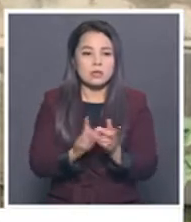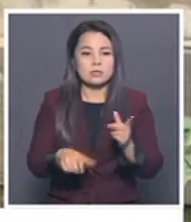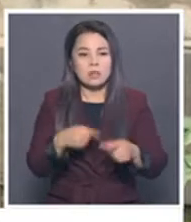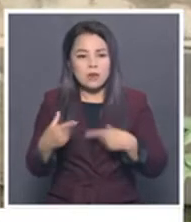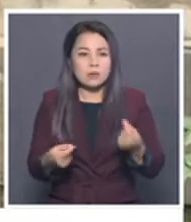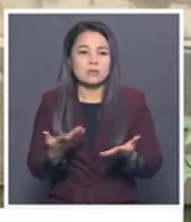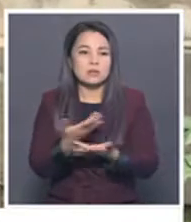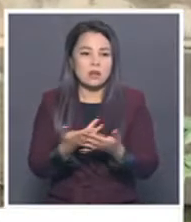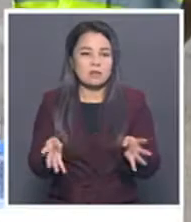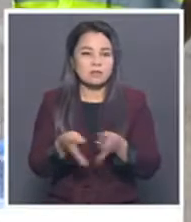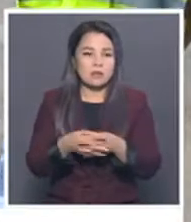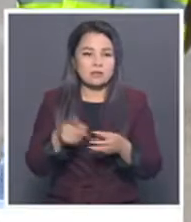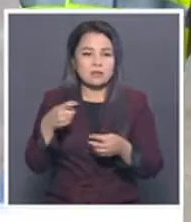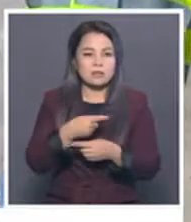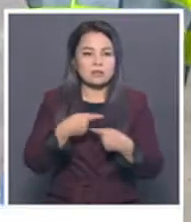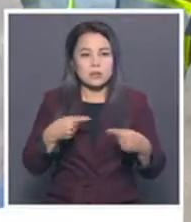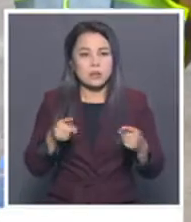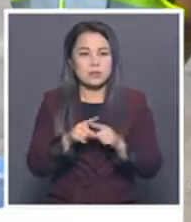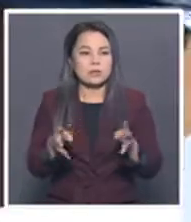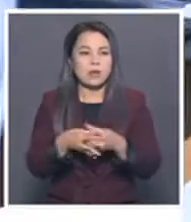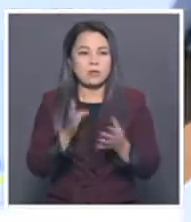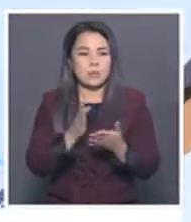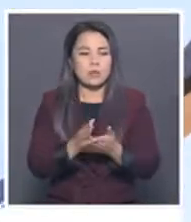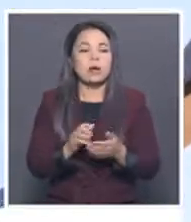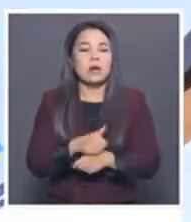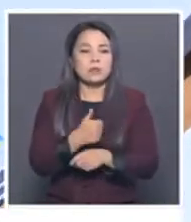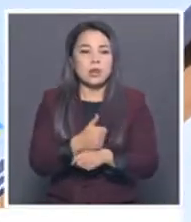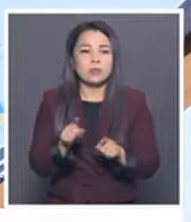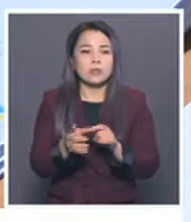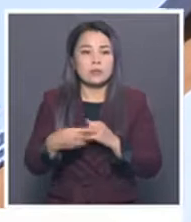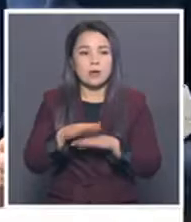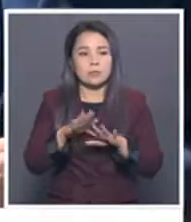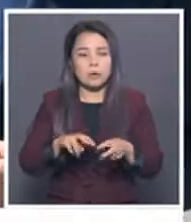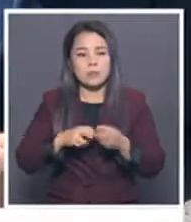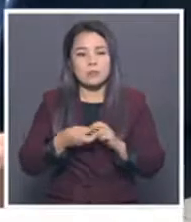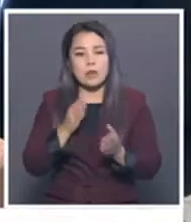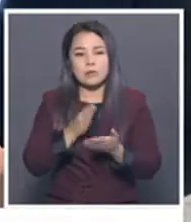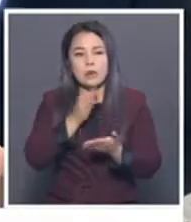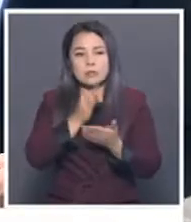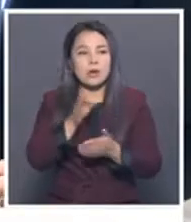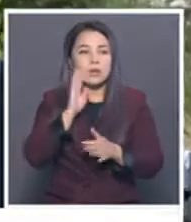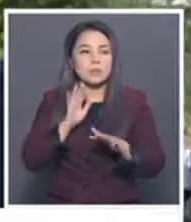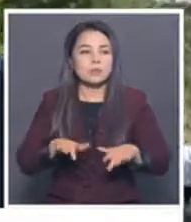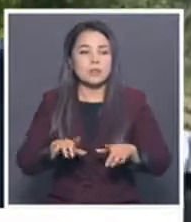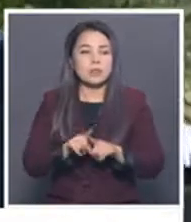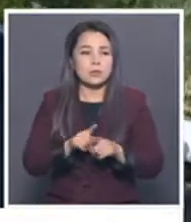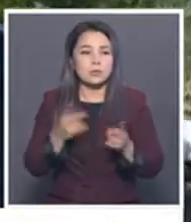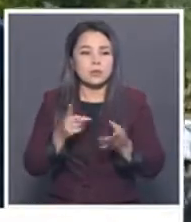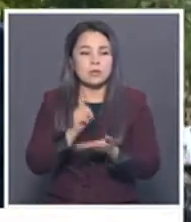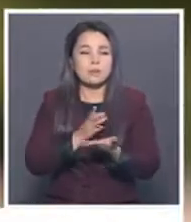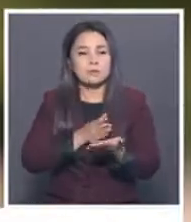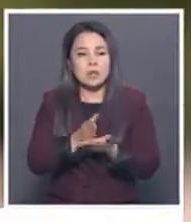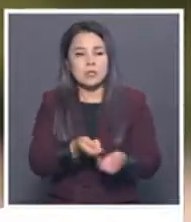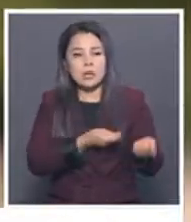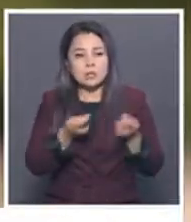құм, сазарласып келеді. Жергілікті әкімдік өкілдері мәселенің бар екенін жасырмады. Бұл үйлерге ауыз су үлкен Алматы өзенінен тікелей келеді.